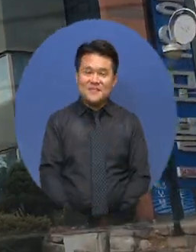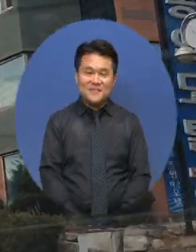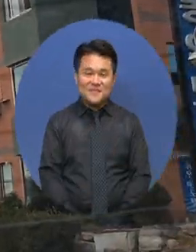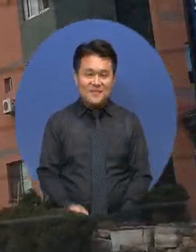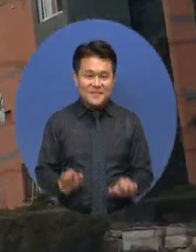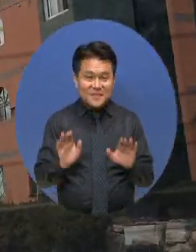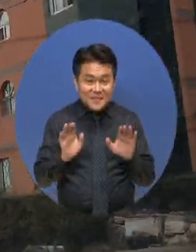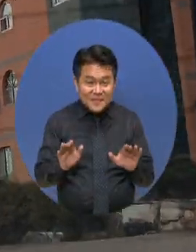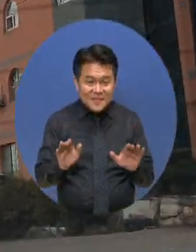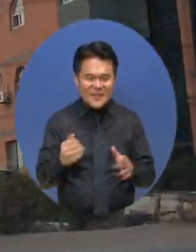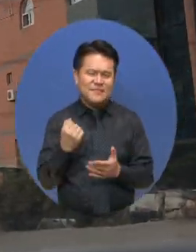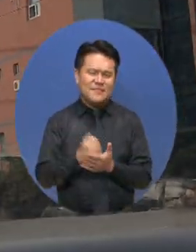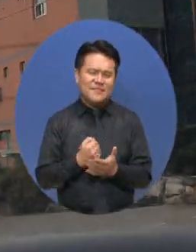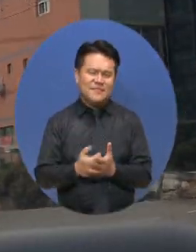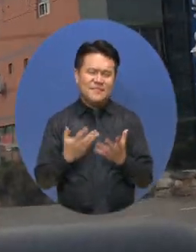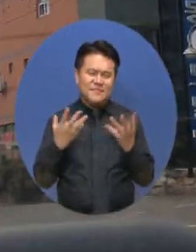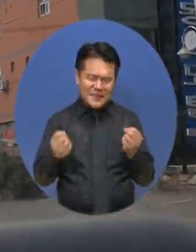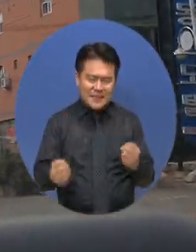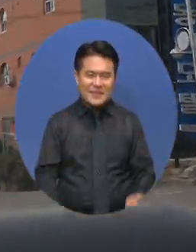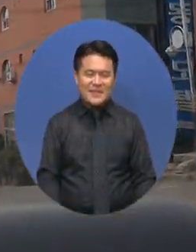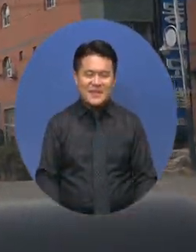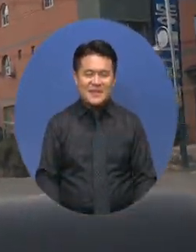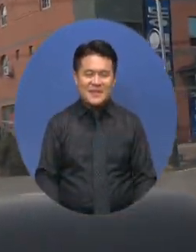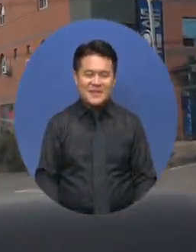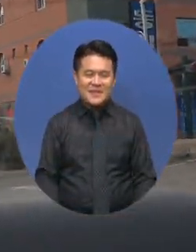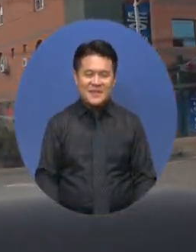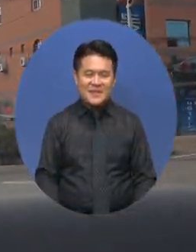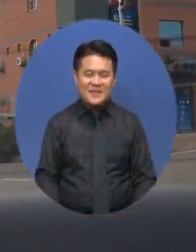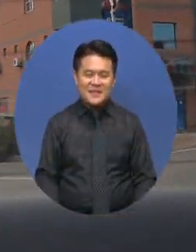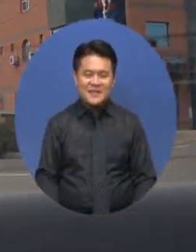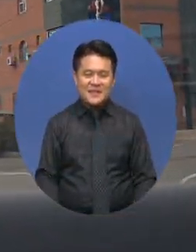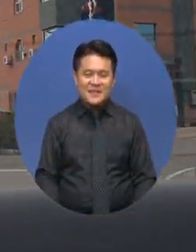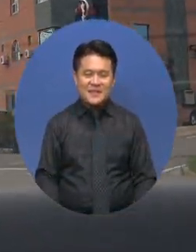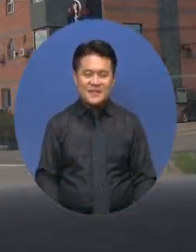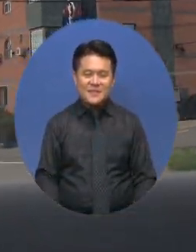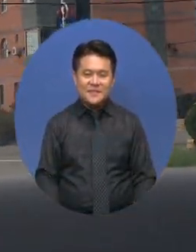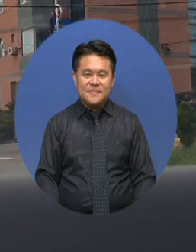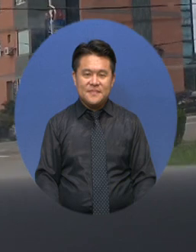어느 때보다 아쉬움이 많이 남았습니다.